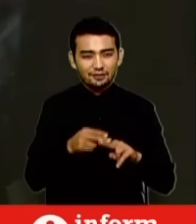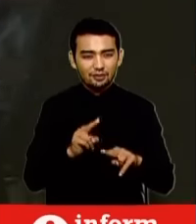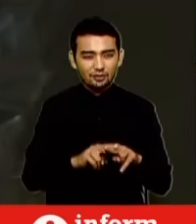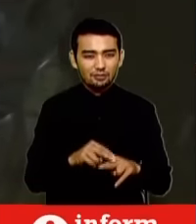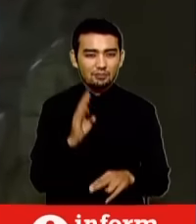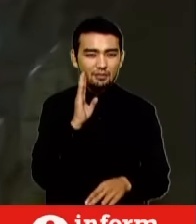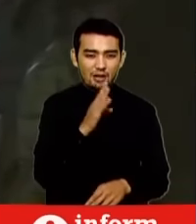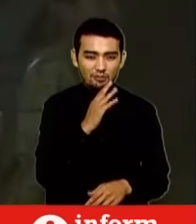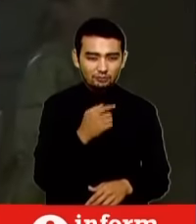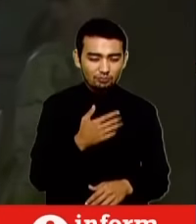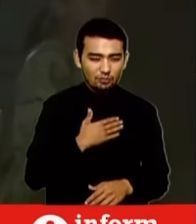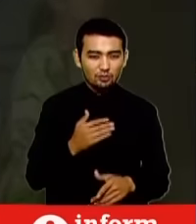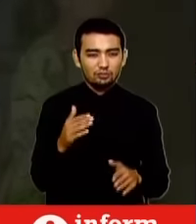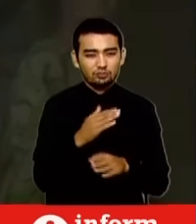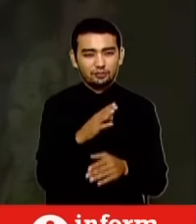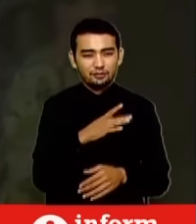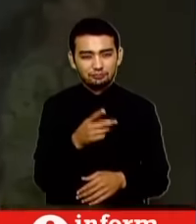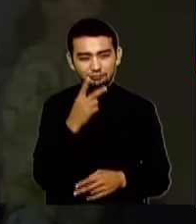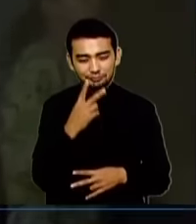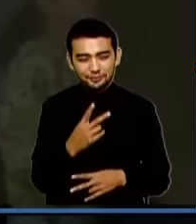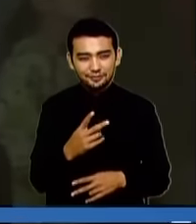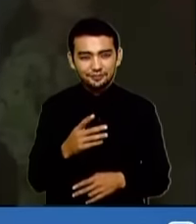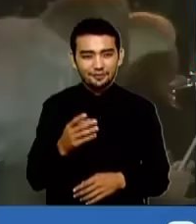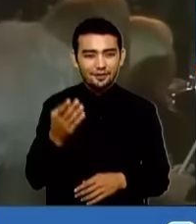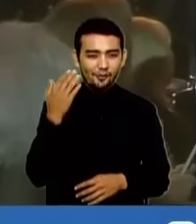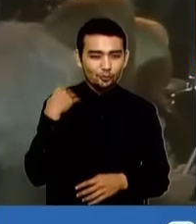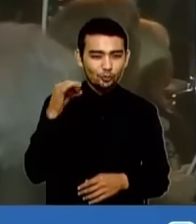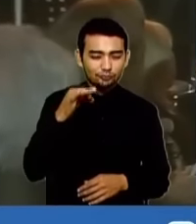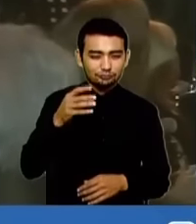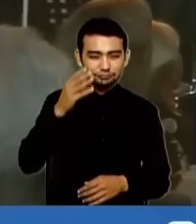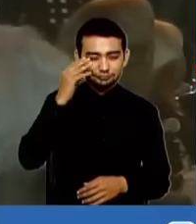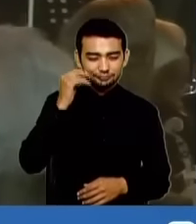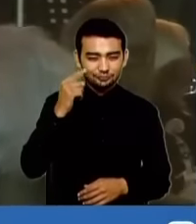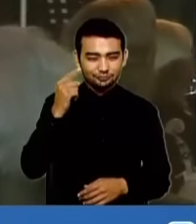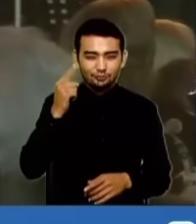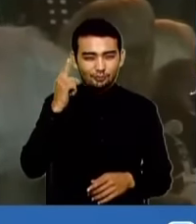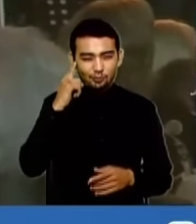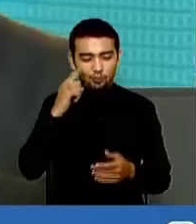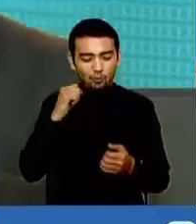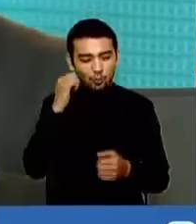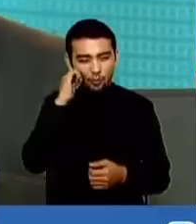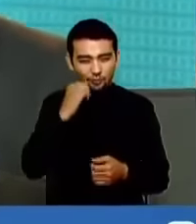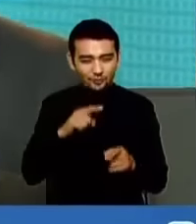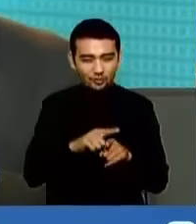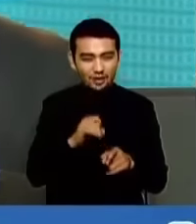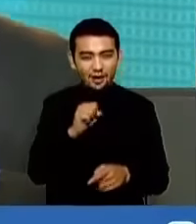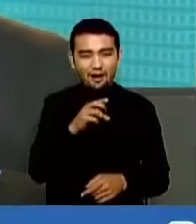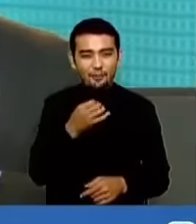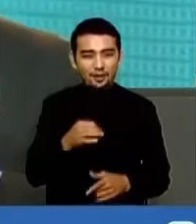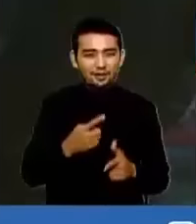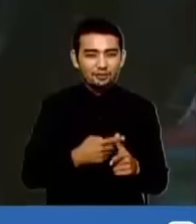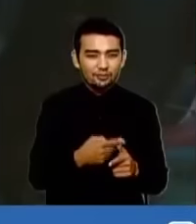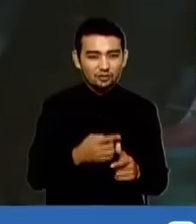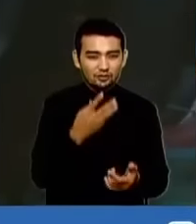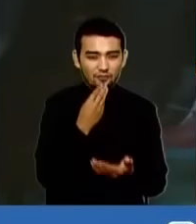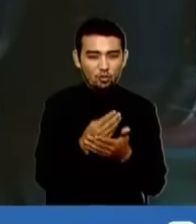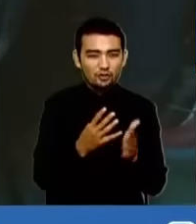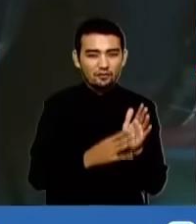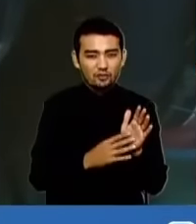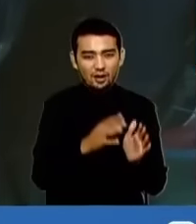мамы. Поэтому это такая приятная ностальгия. Стоит отметить, что в этом году «Казан Топ» имени Абая отмечает свое